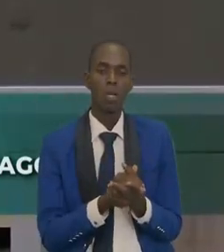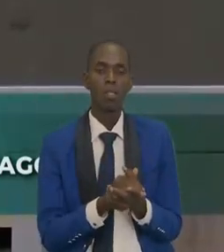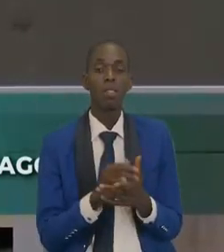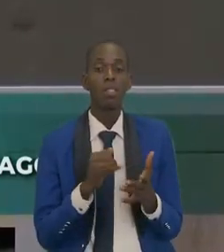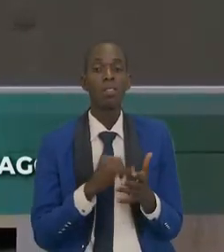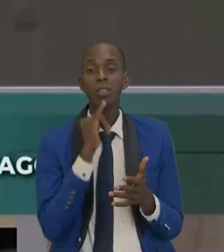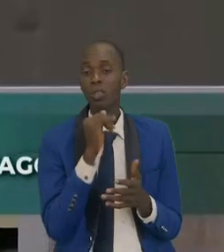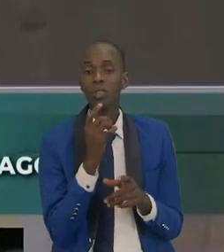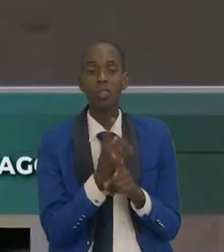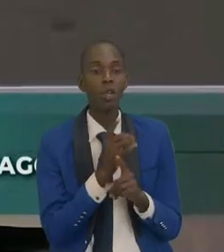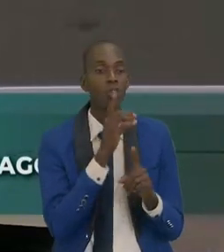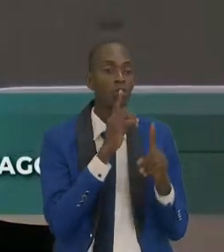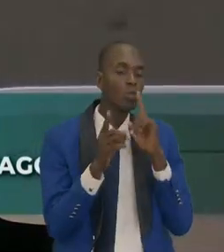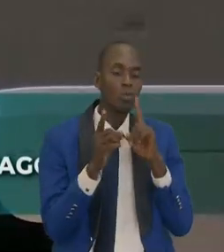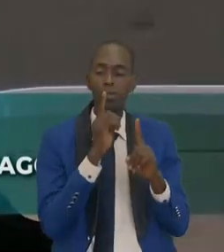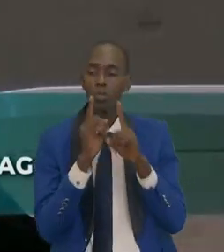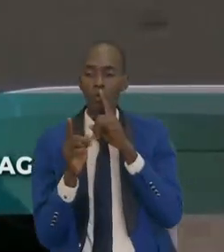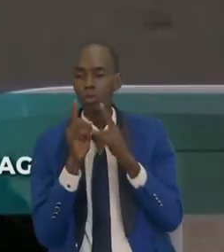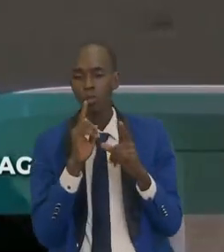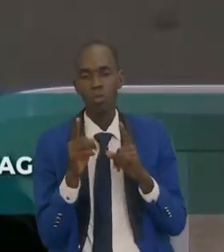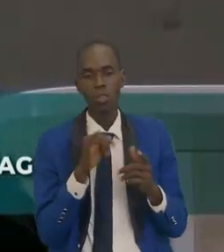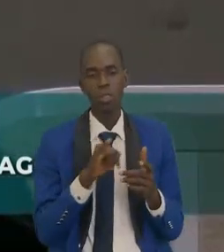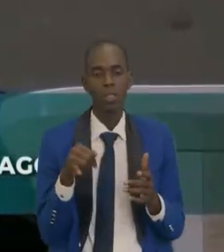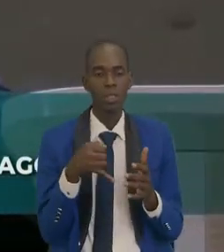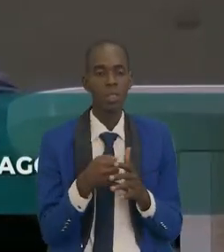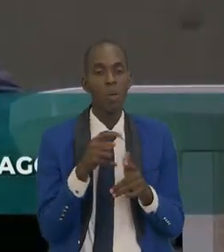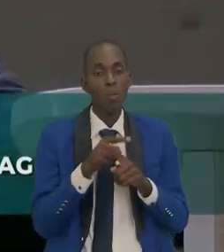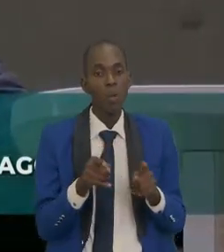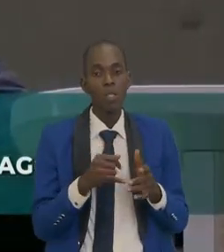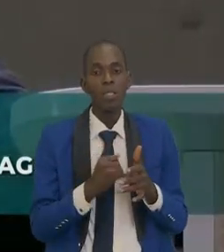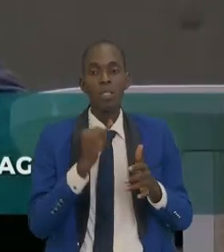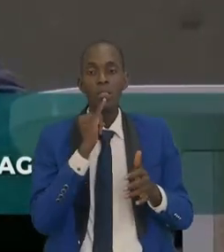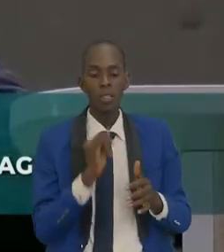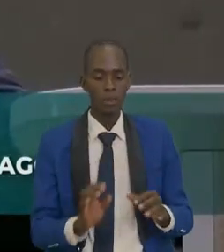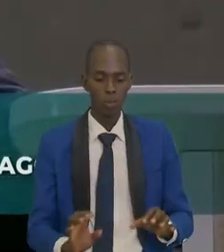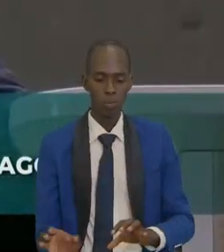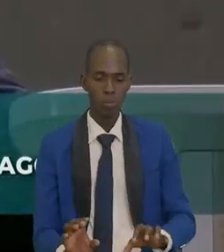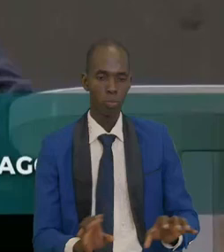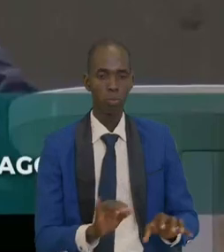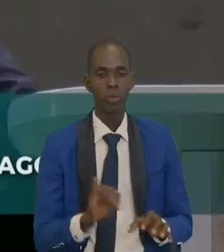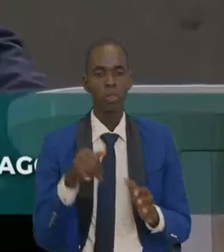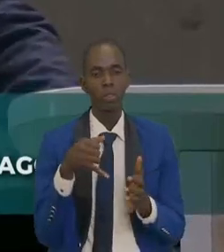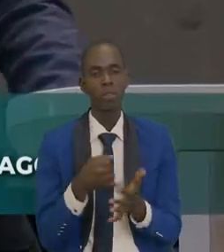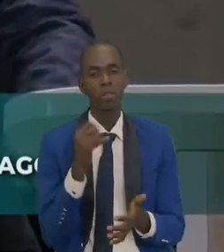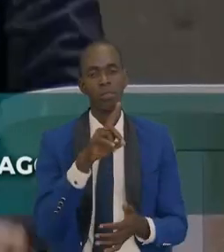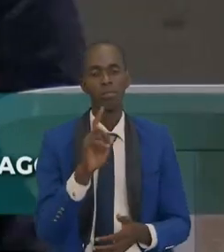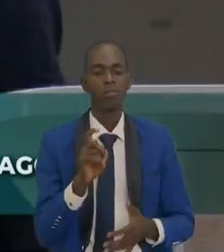Ce n'est pas parler, parler, parler. C'est agir et agir et agir encore.